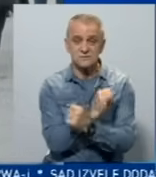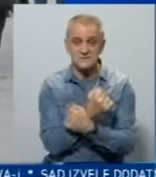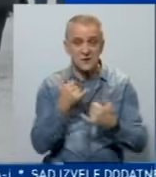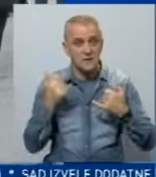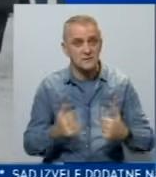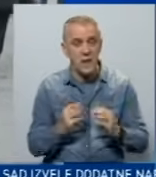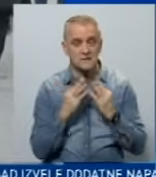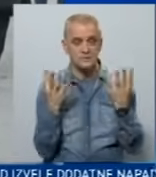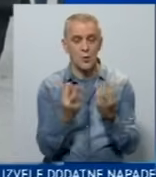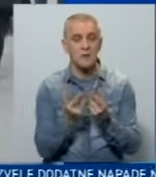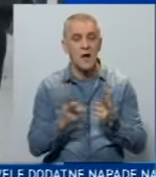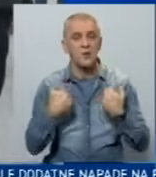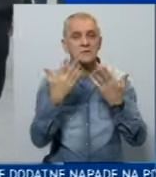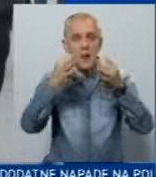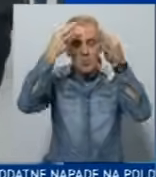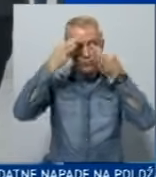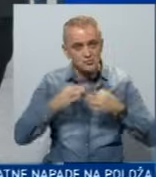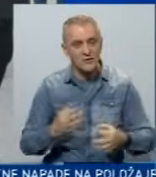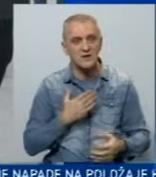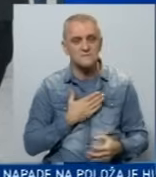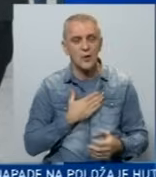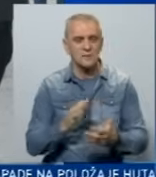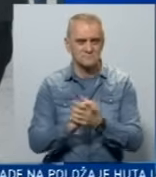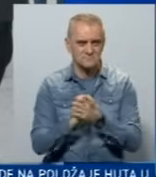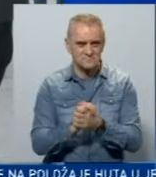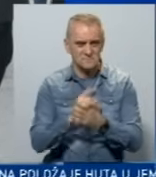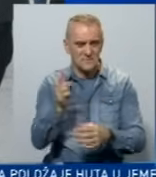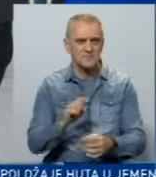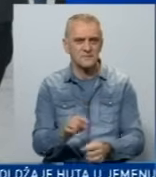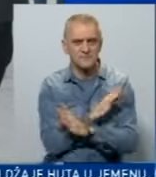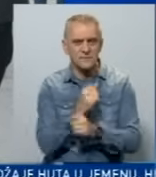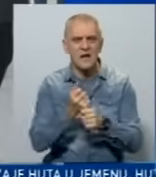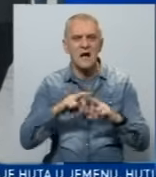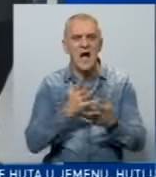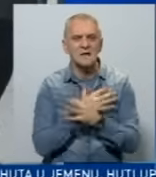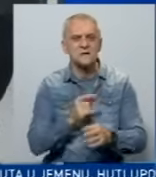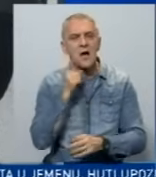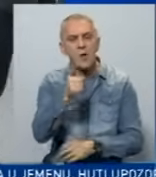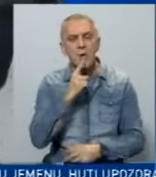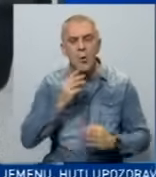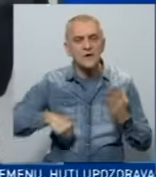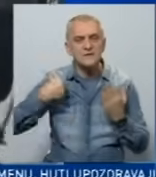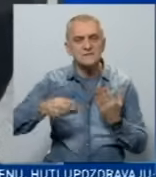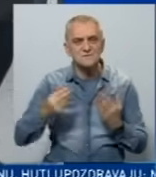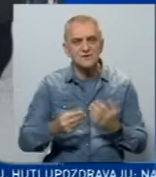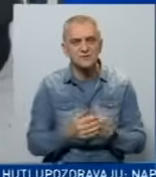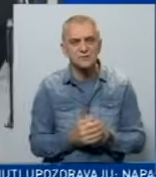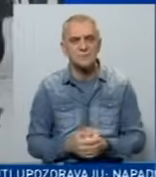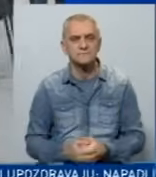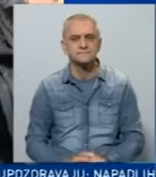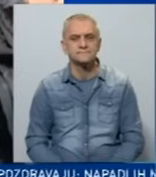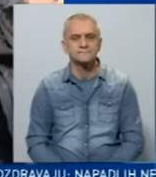danas su se okupili kako bi odali poštovanje svojim stradalim kolegama u Gazi i onima koji izvještavaju dali punu